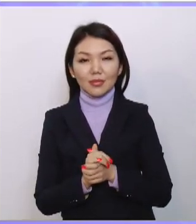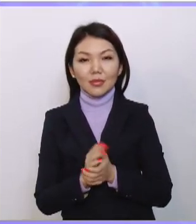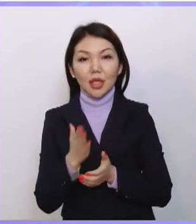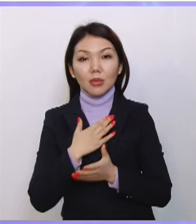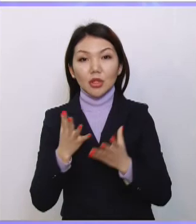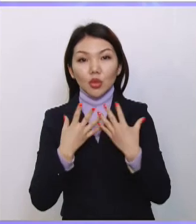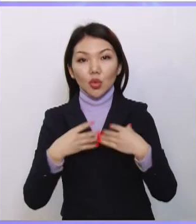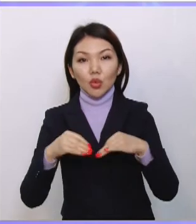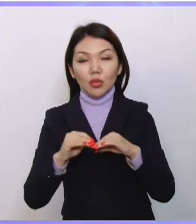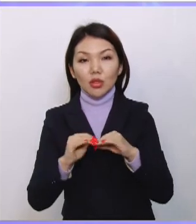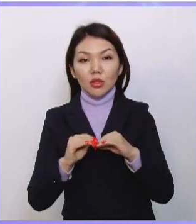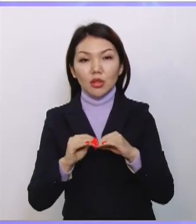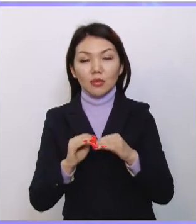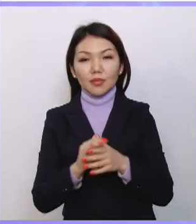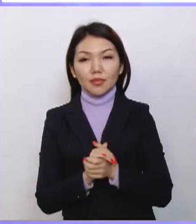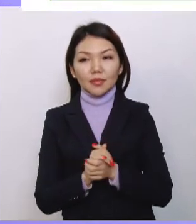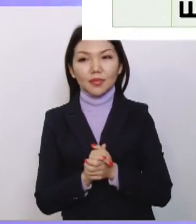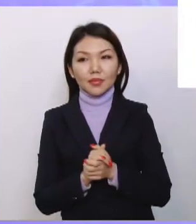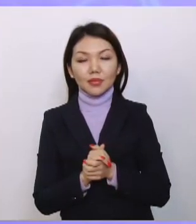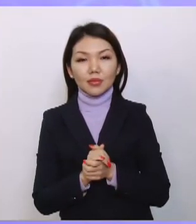Биздин үйбүлөбүз чоң атама